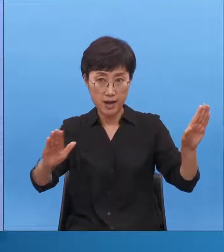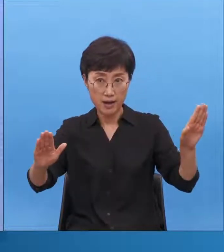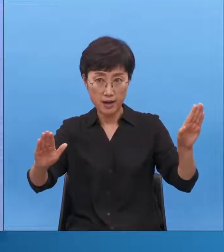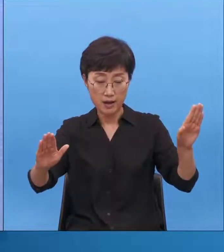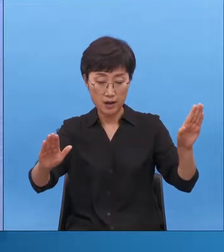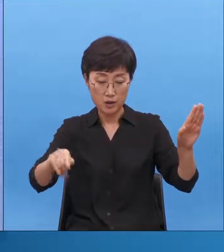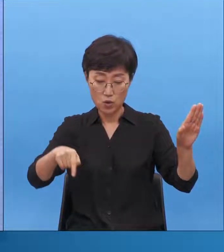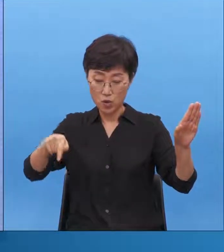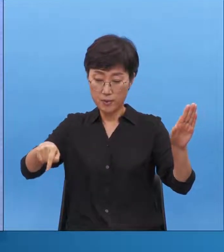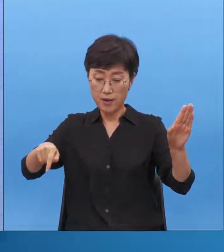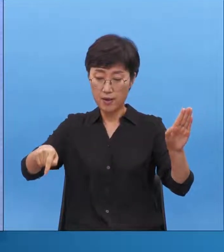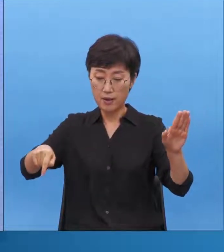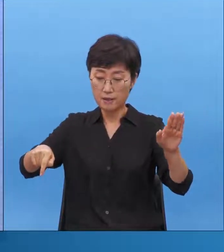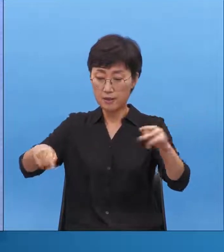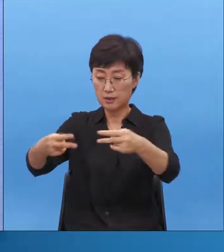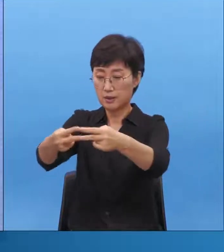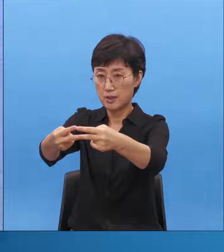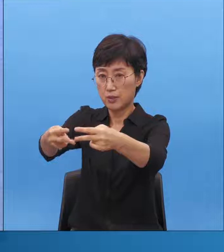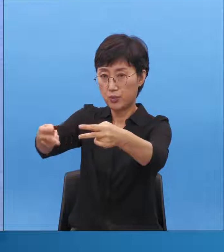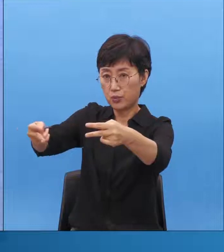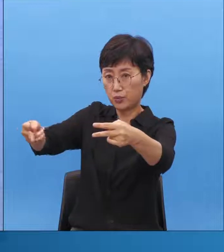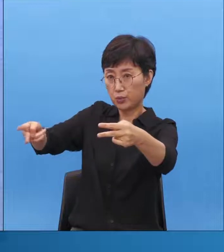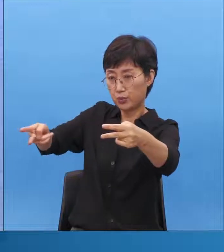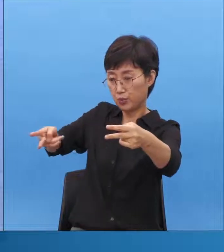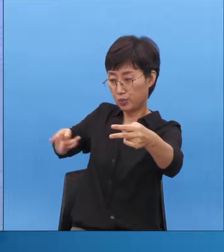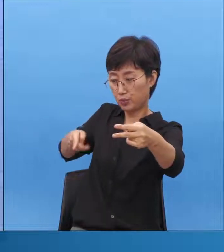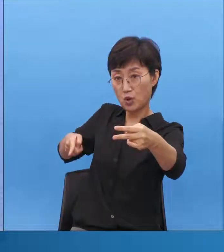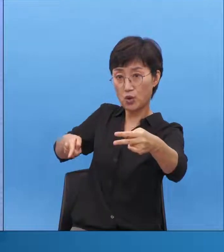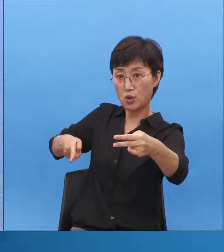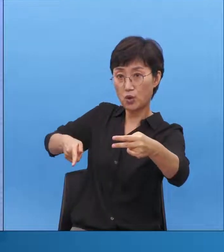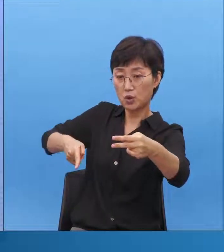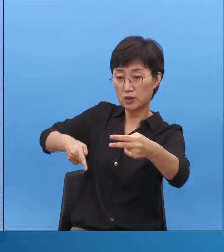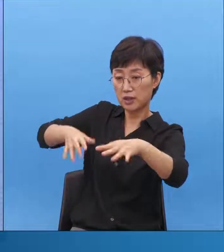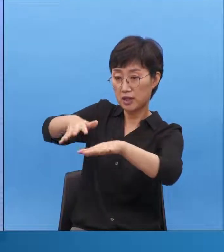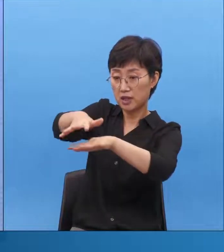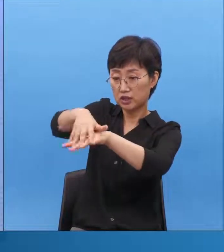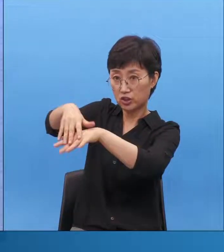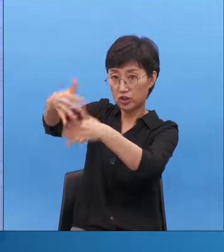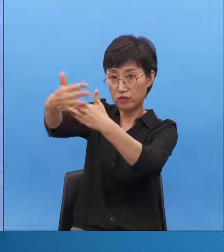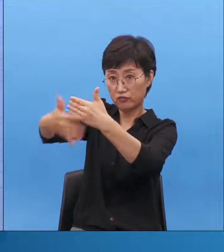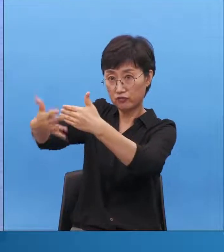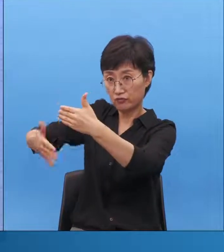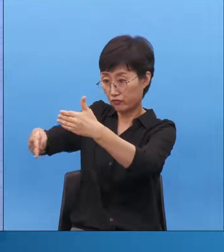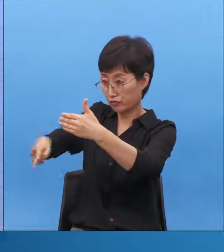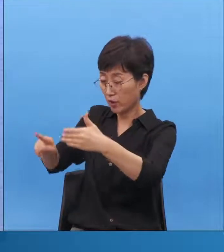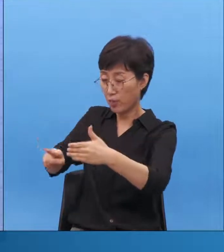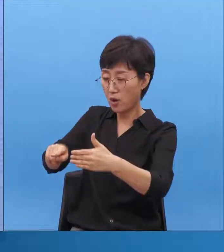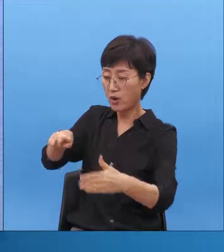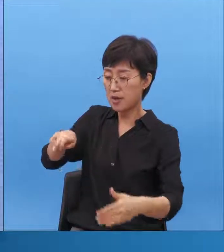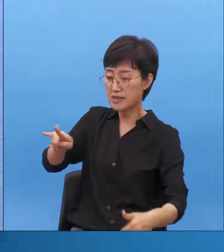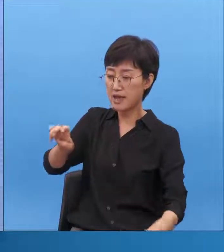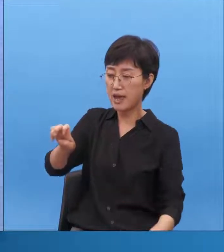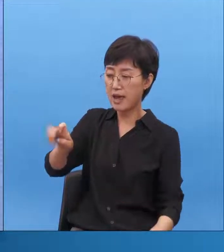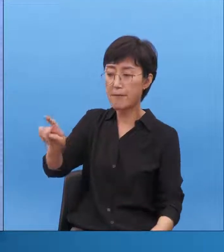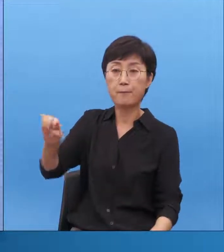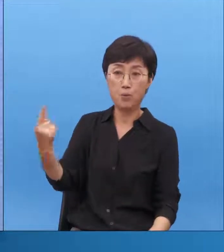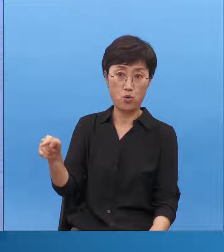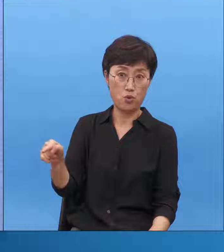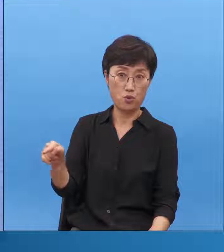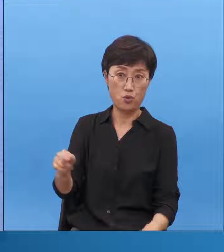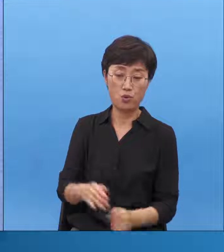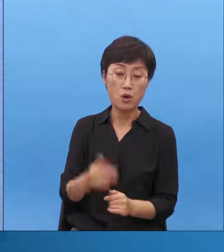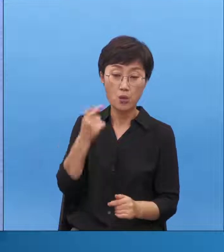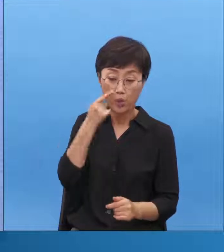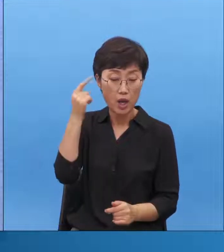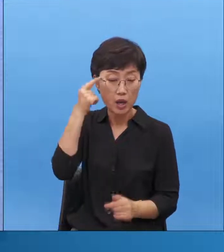세마포입니다. what's more important is what covers the tabernacle and the boundaries of the tabernacle is through the linen cloth. 그것으로 예수님 몸을 직접 싼 거예요. But he used that